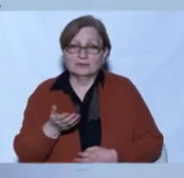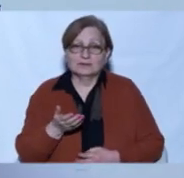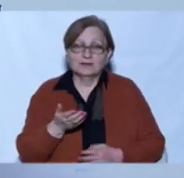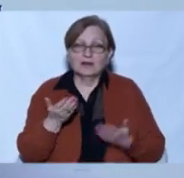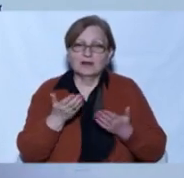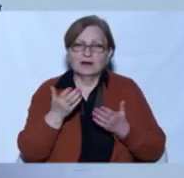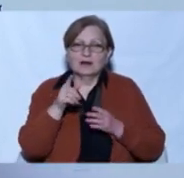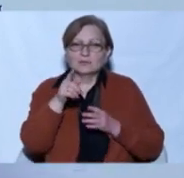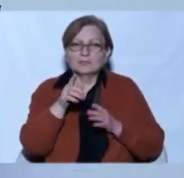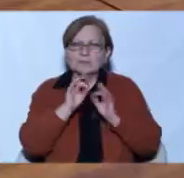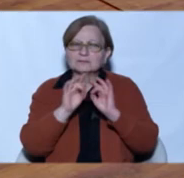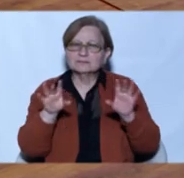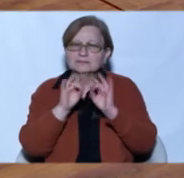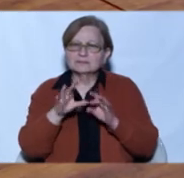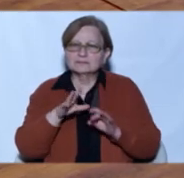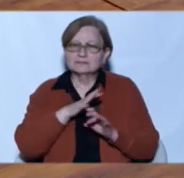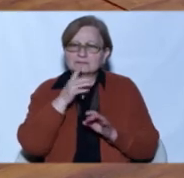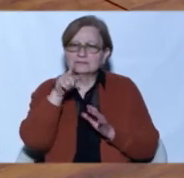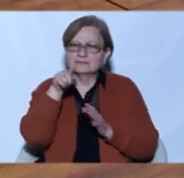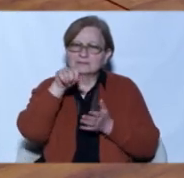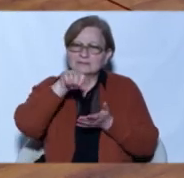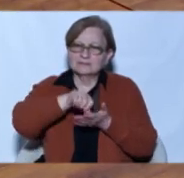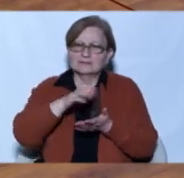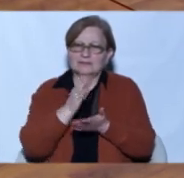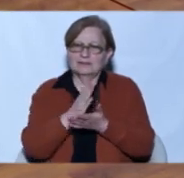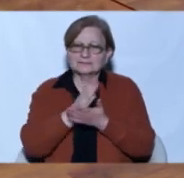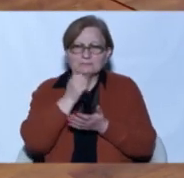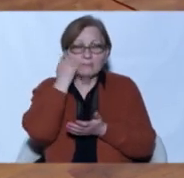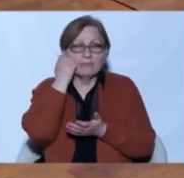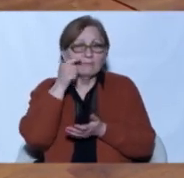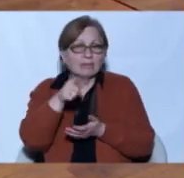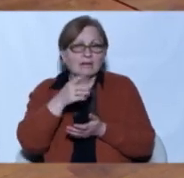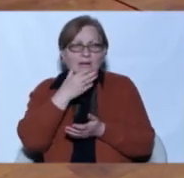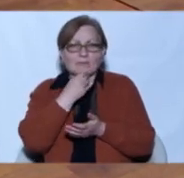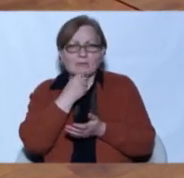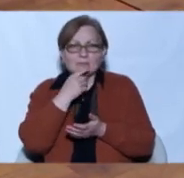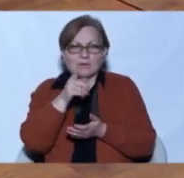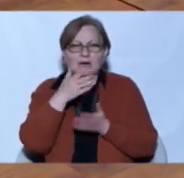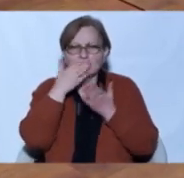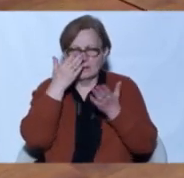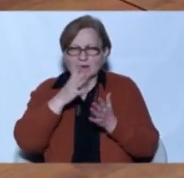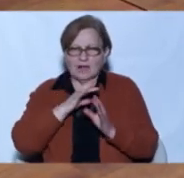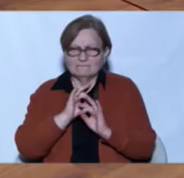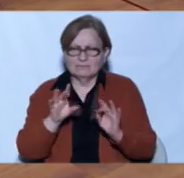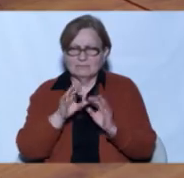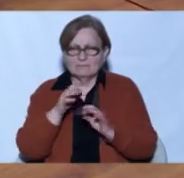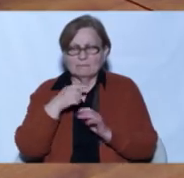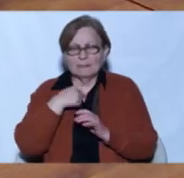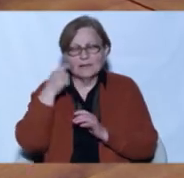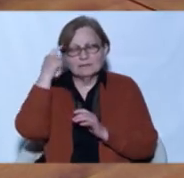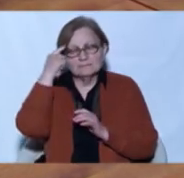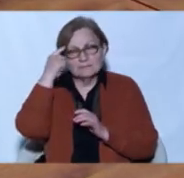რომელ ტექსტებს იცნობ, რომელთა პერსონაჟები არიან ბებიები და ბაბუები. მე როდესაც ფიქრობდი